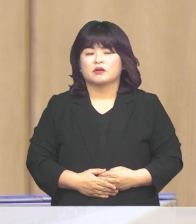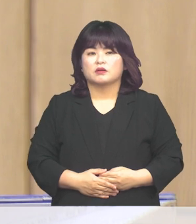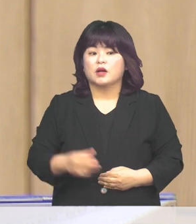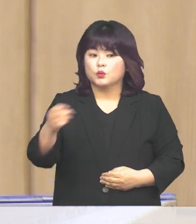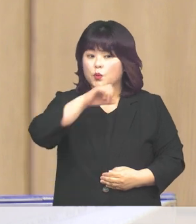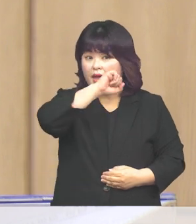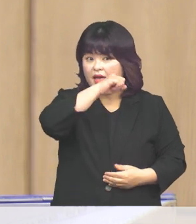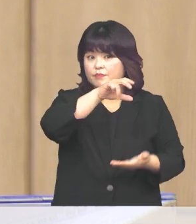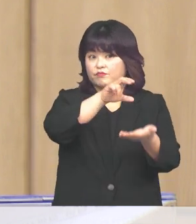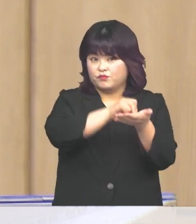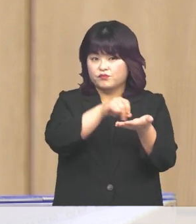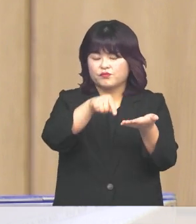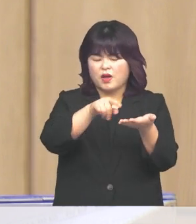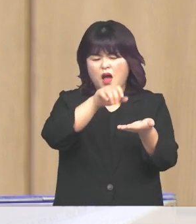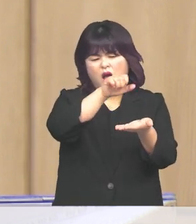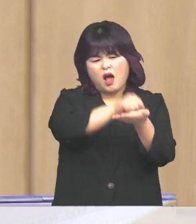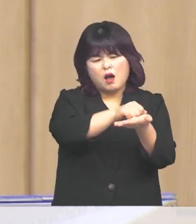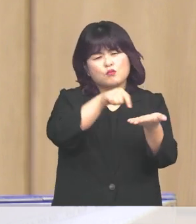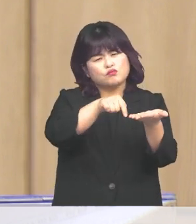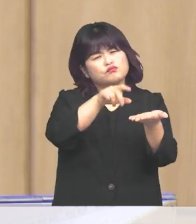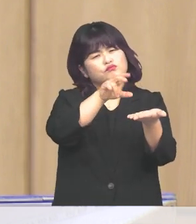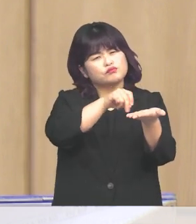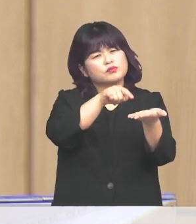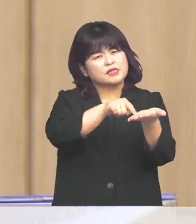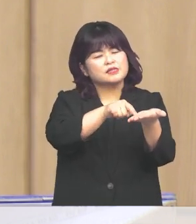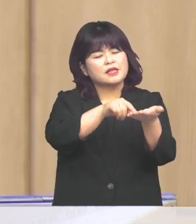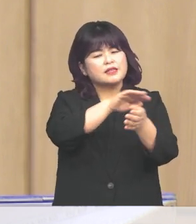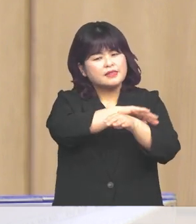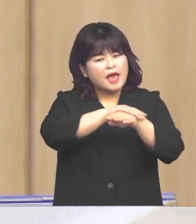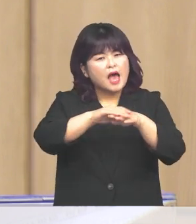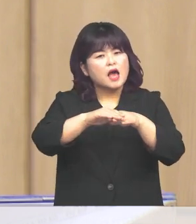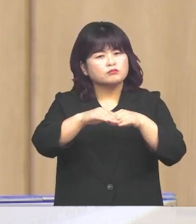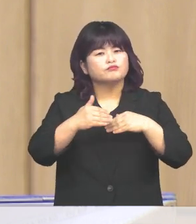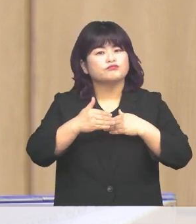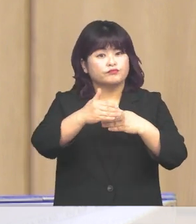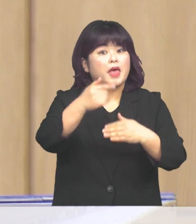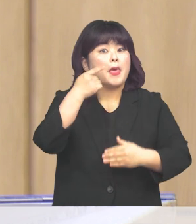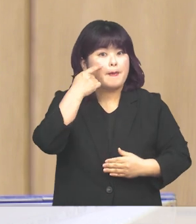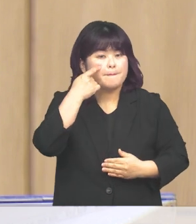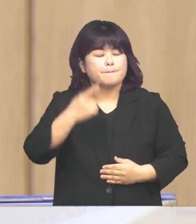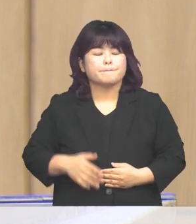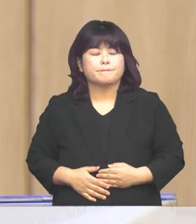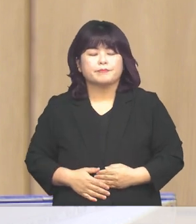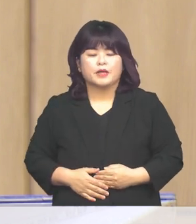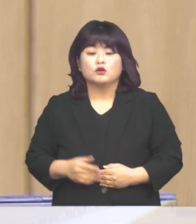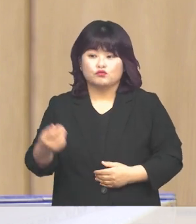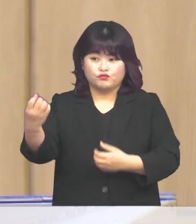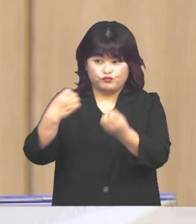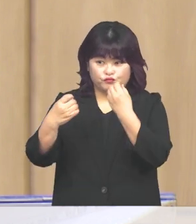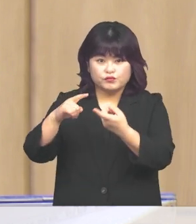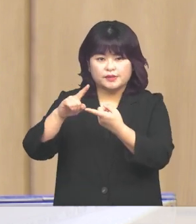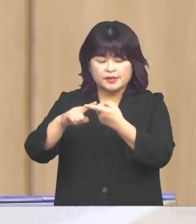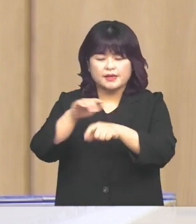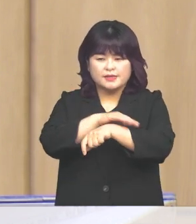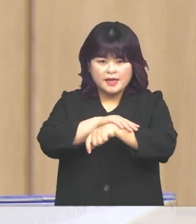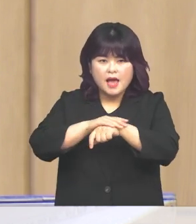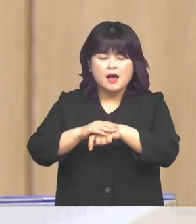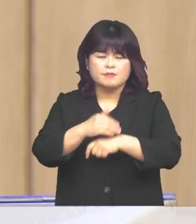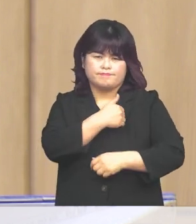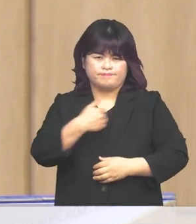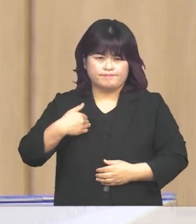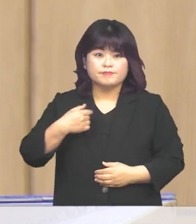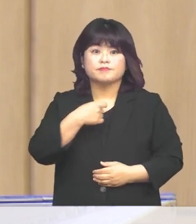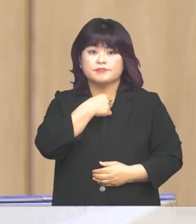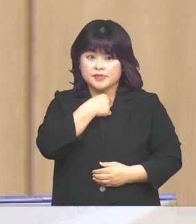그리고 예산 확보하는 문제가 있는 거는 잘 확보해서 주신 말씀 그래도